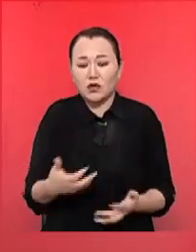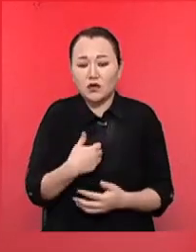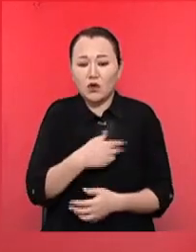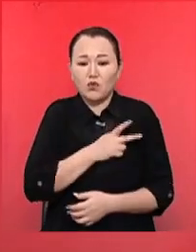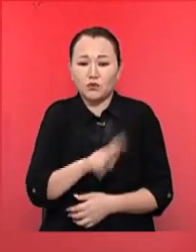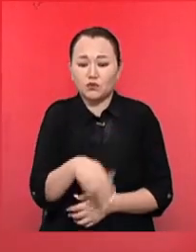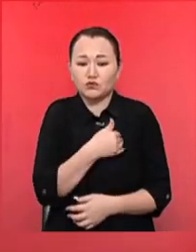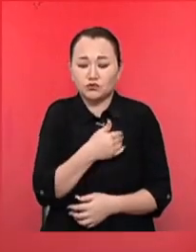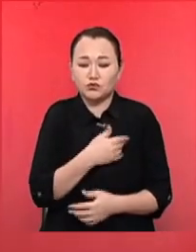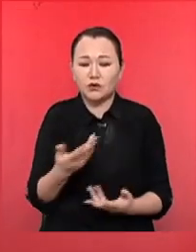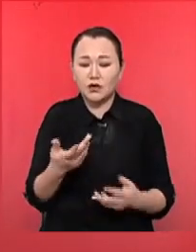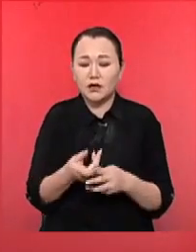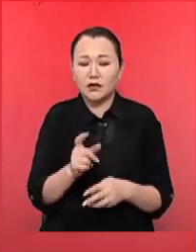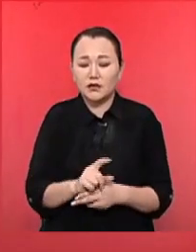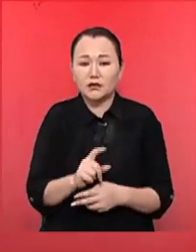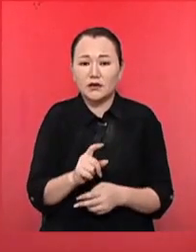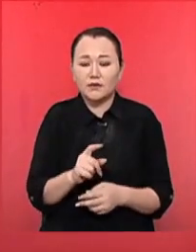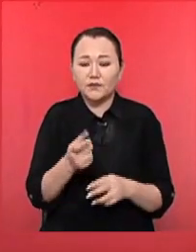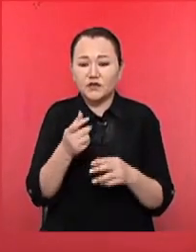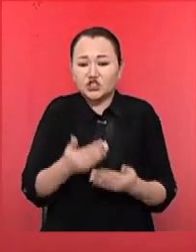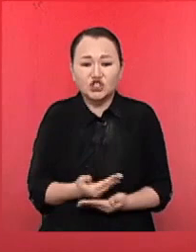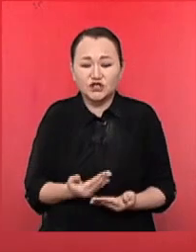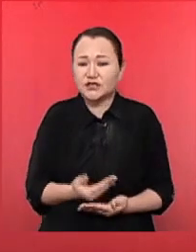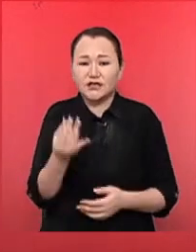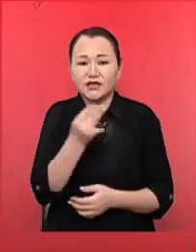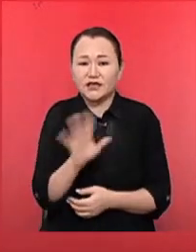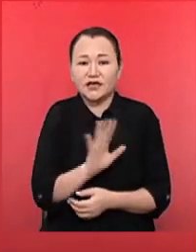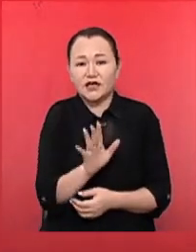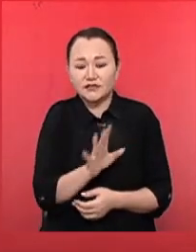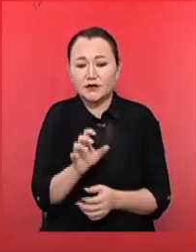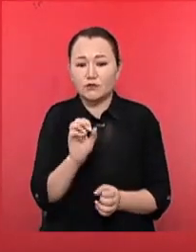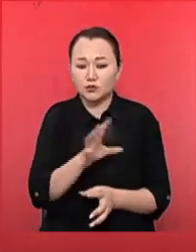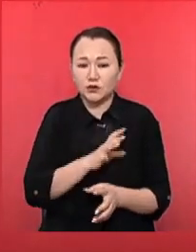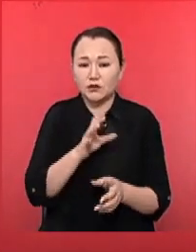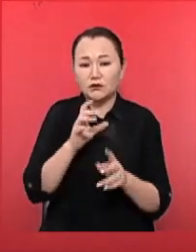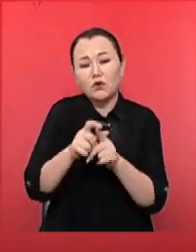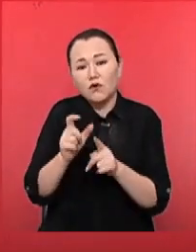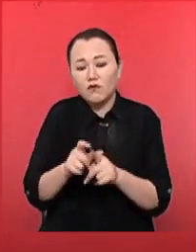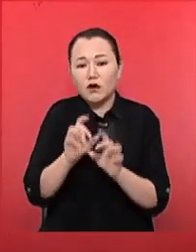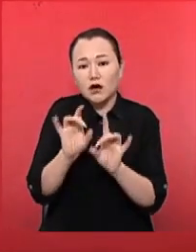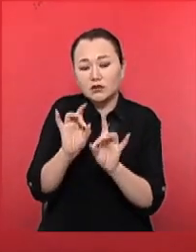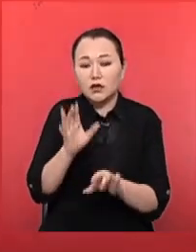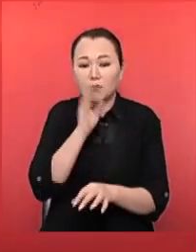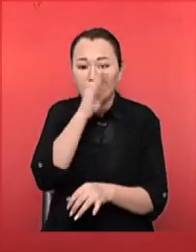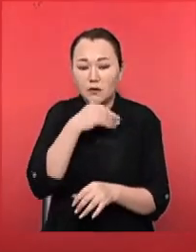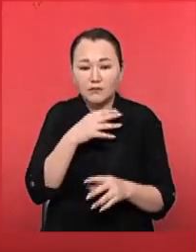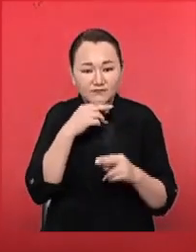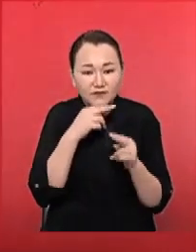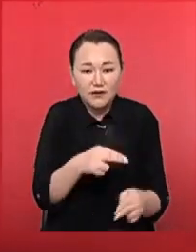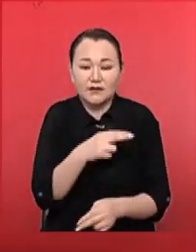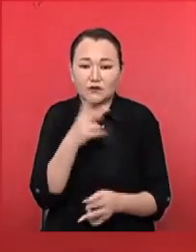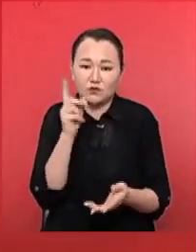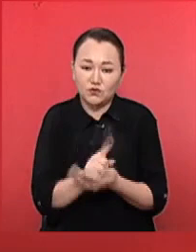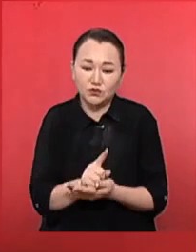жүр, мынау жаңағы бұл өмір қызық емес сияқты деген нелер айтуы мүмкін. Сонда ата-аналар уақытылы көңіл бөлу керек.